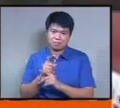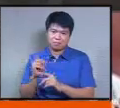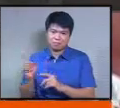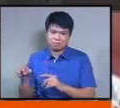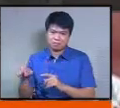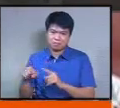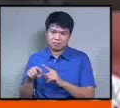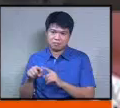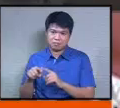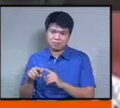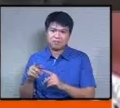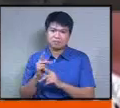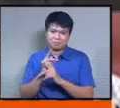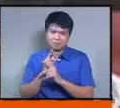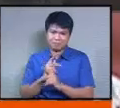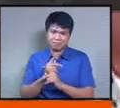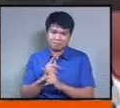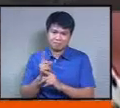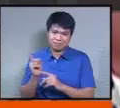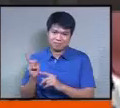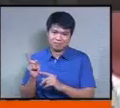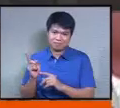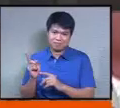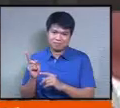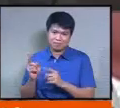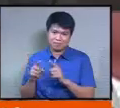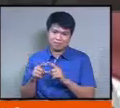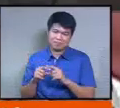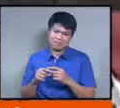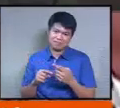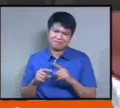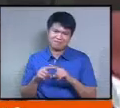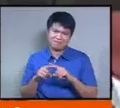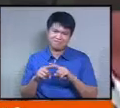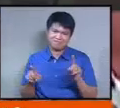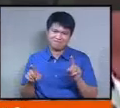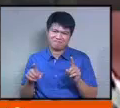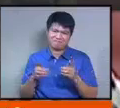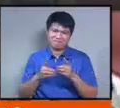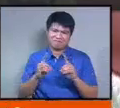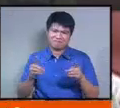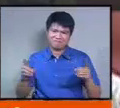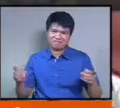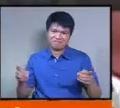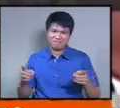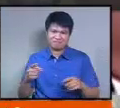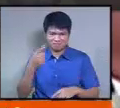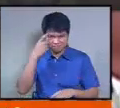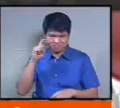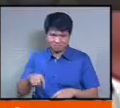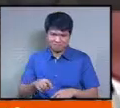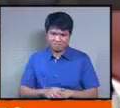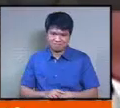ako, mas safe dyan siya kaysa mga... Panghitabo good karon, syempre mulakaw ko, galakaw ko. Wala ko